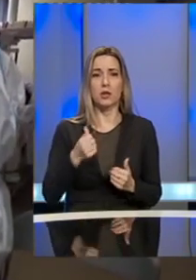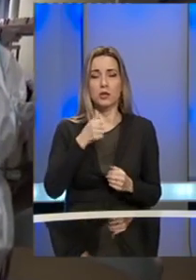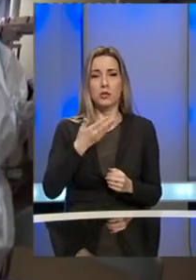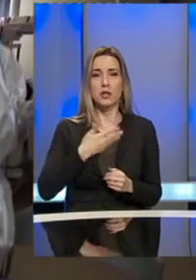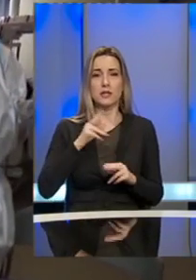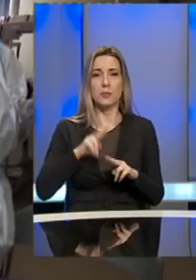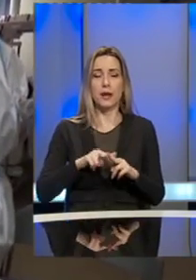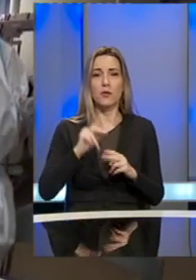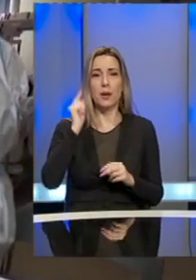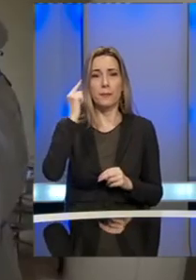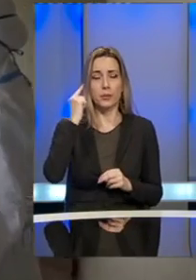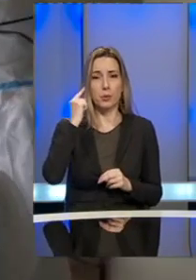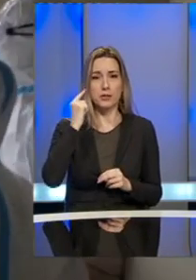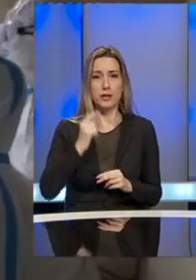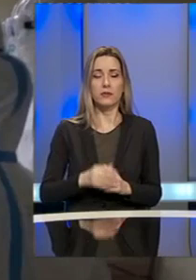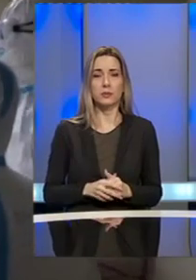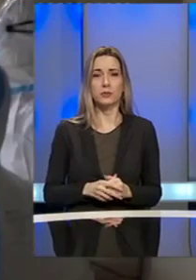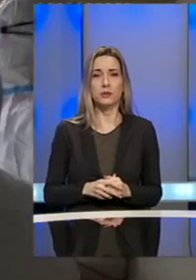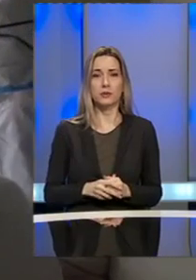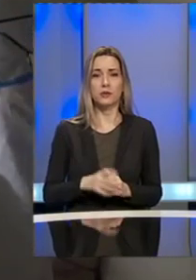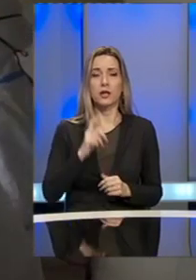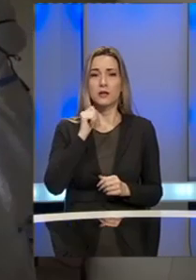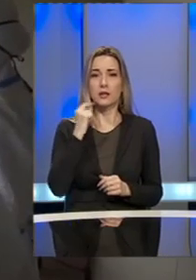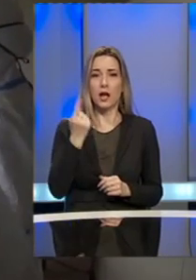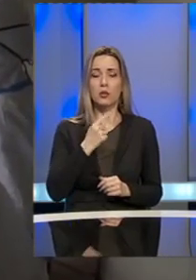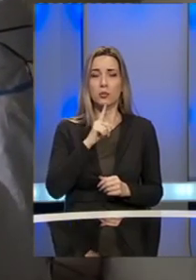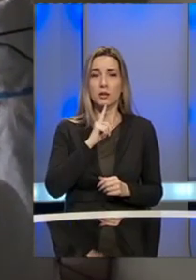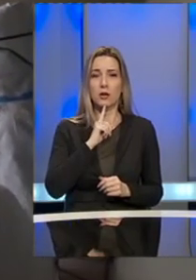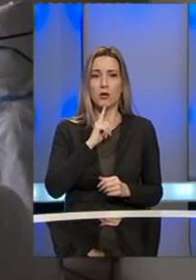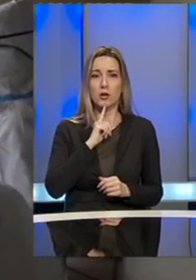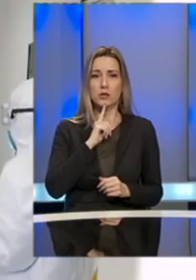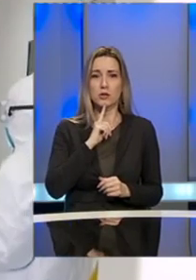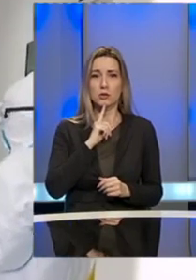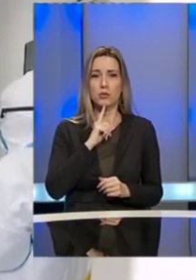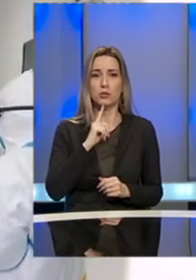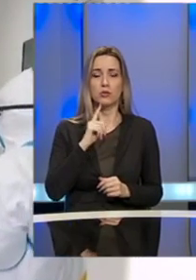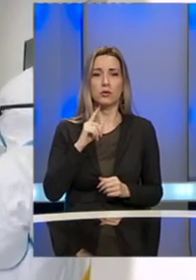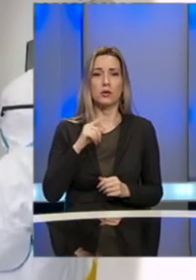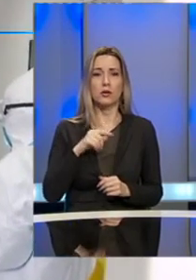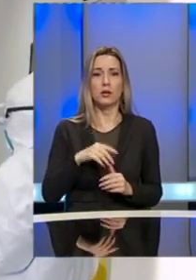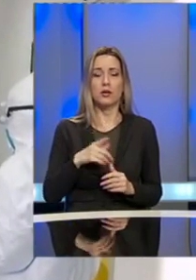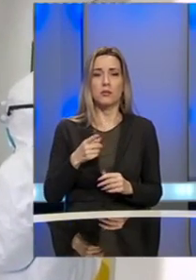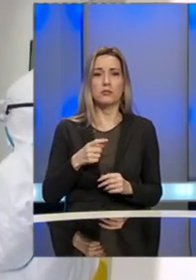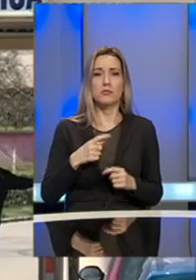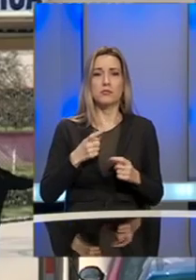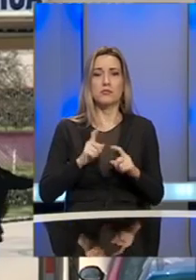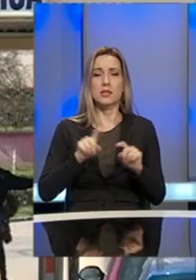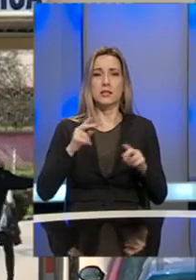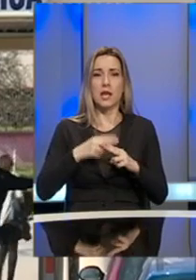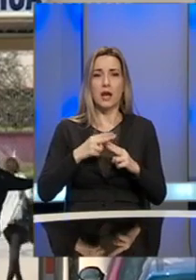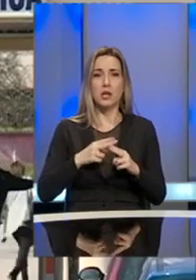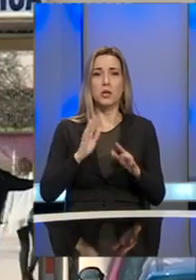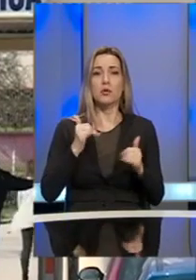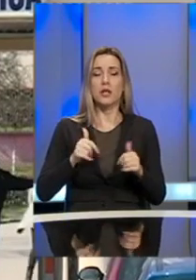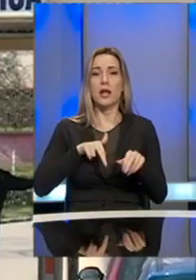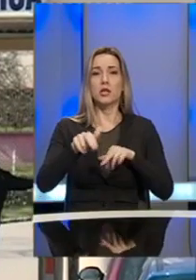da pretpostavim da ljudi koji su asimptomatski, subklinički zaraženi, možda i dan danas šetaju